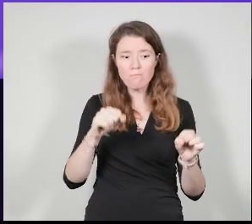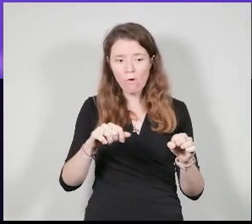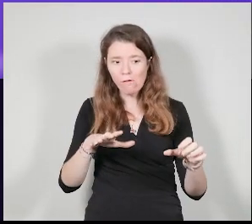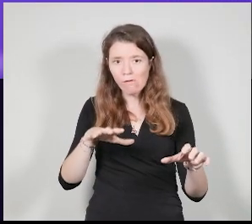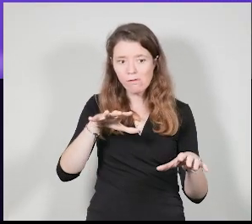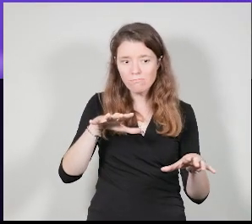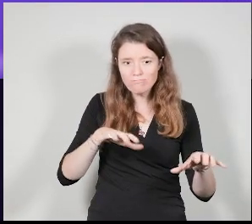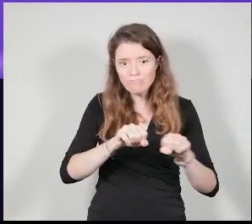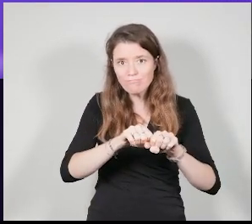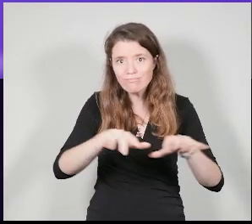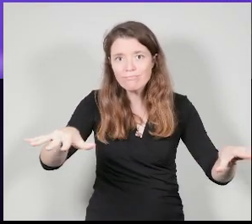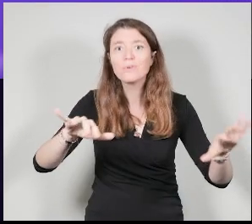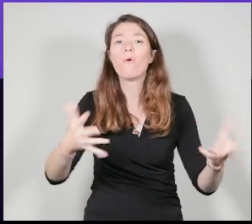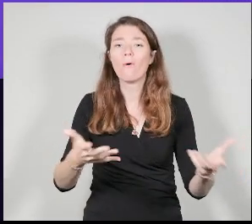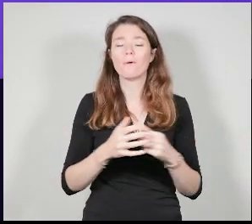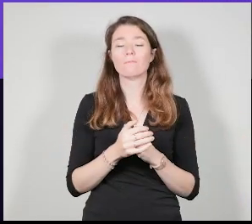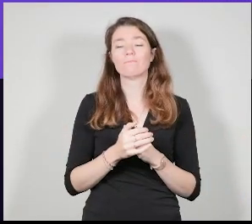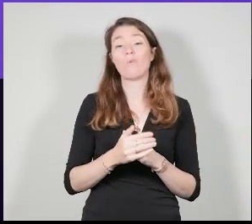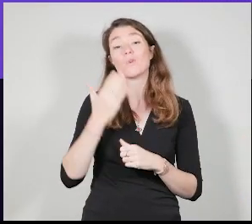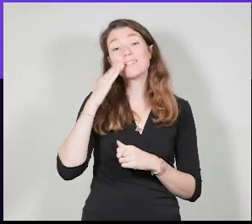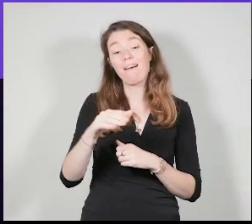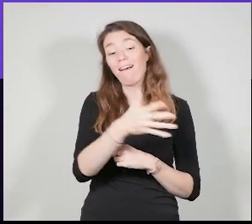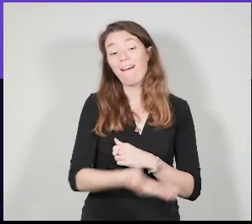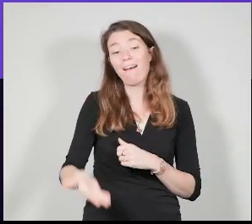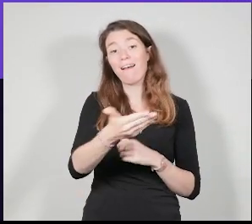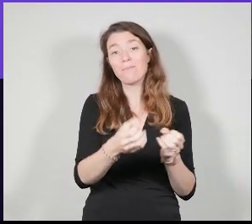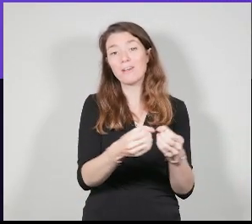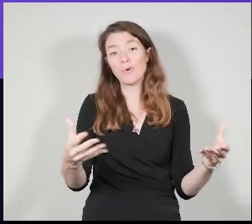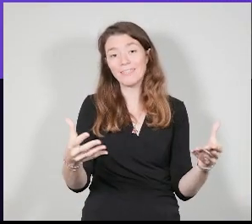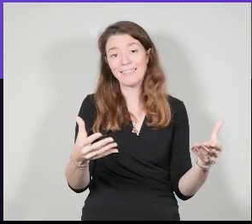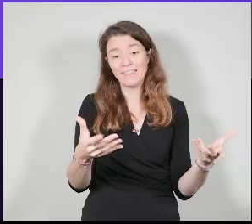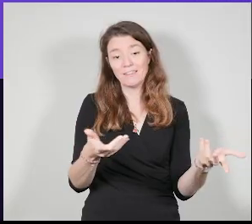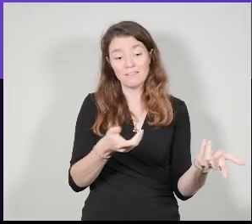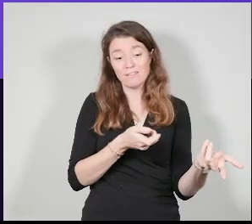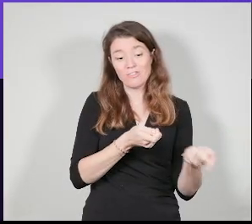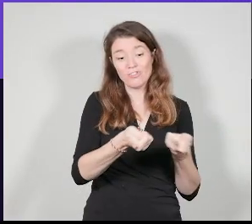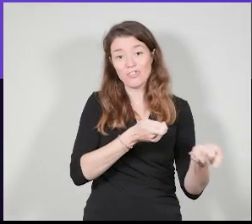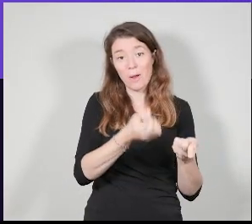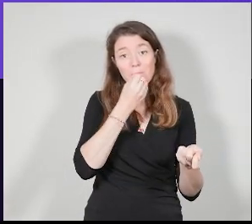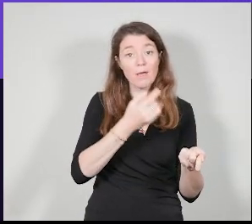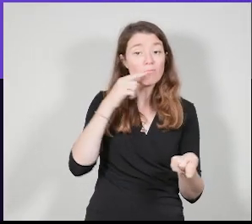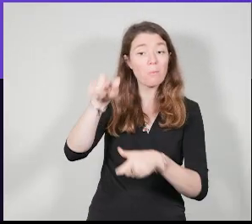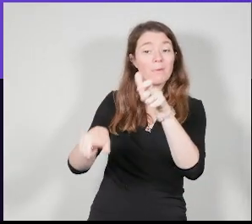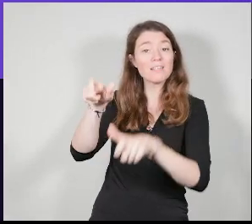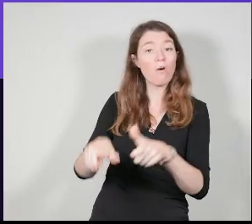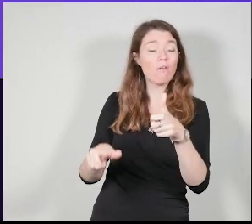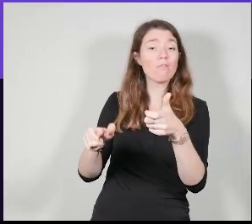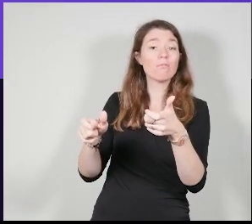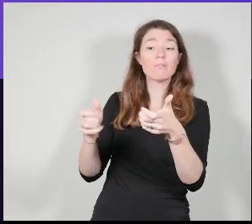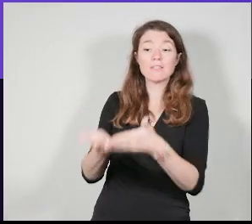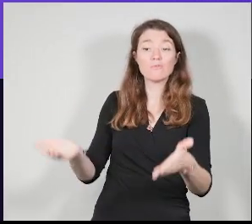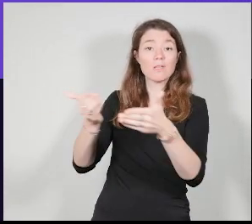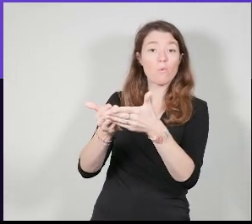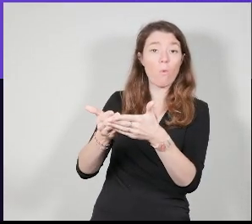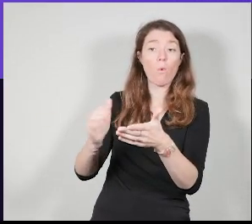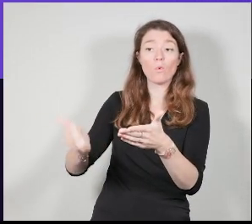que la plupart ne sont pas du tout calibrés pour accueillir des personnes qui sont en situation de